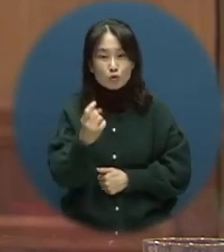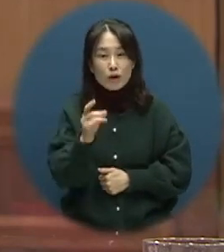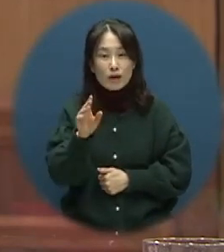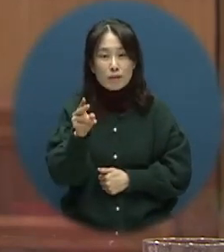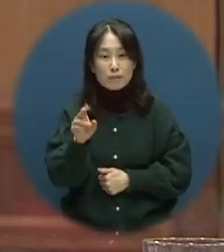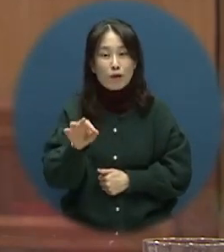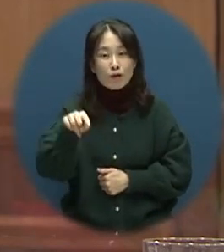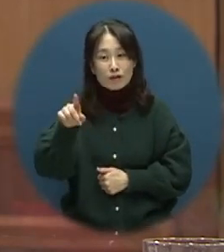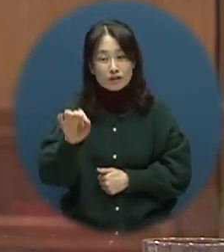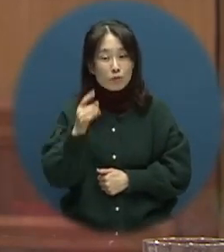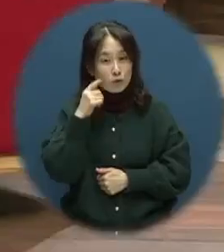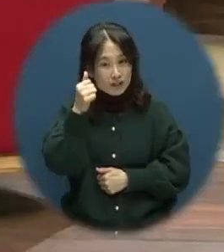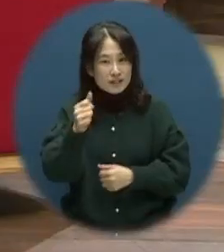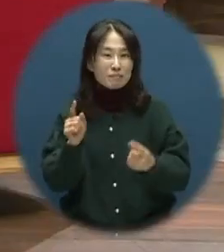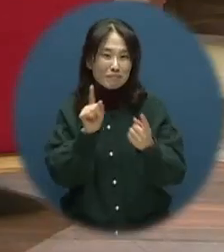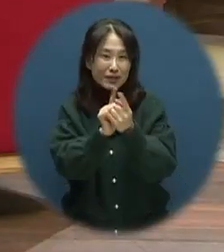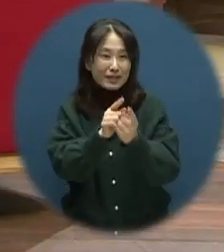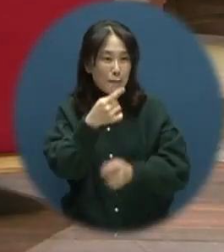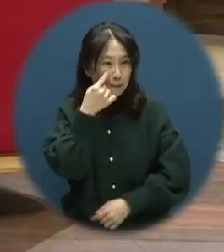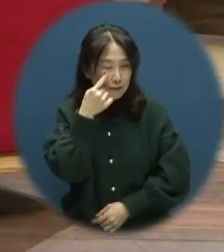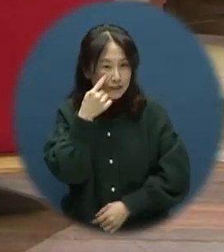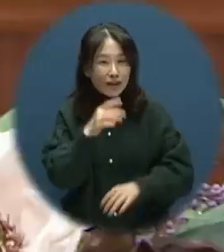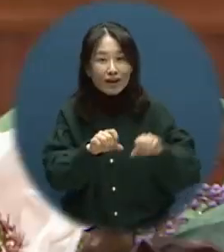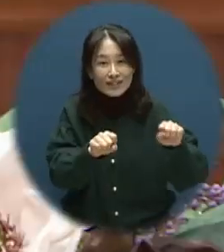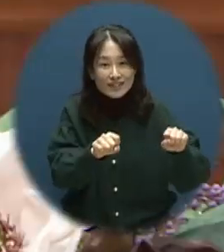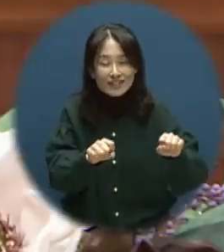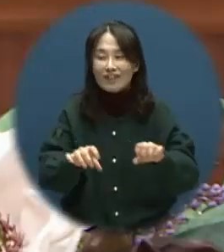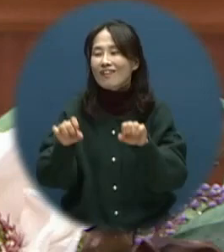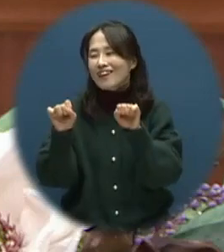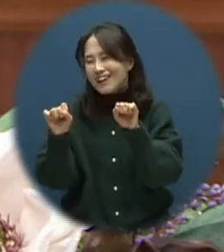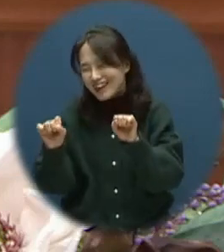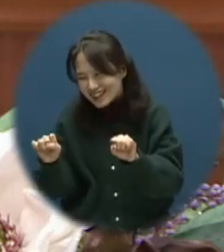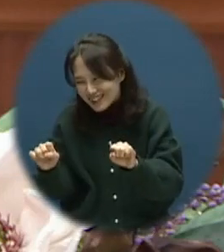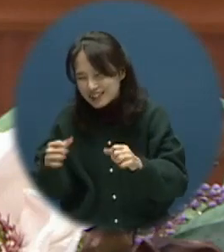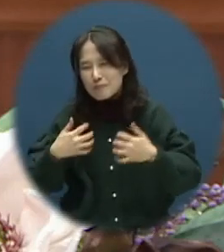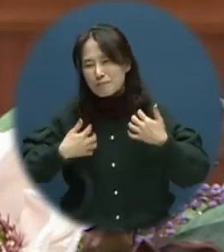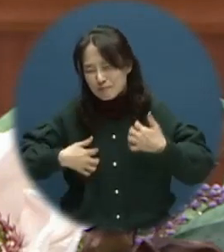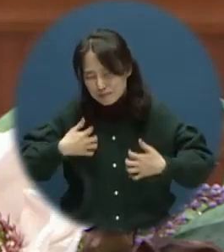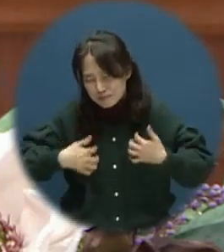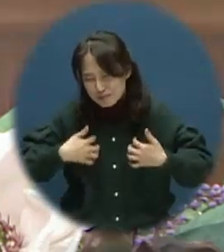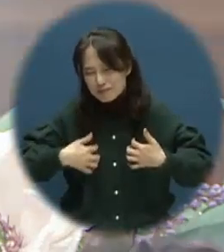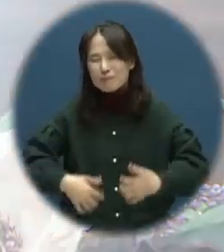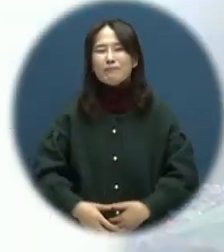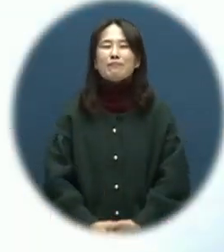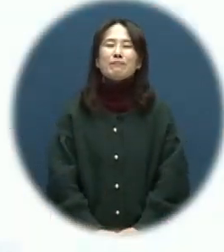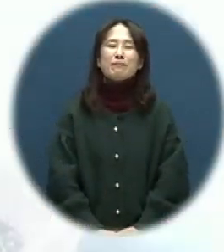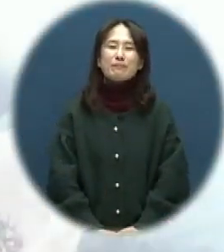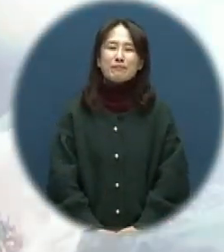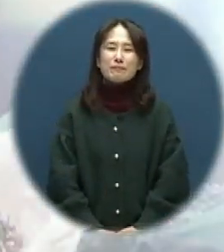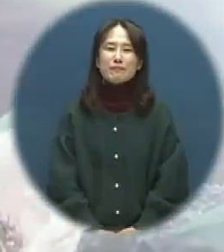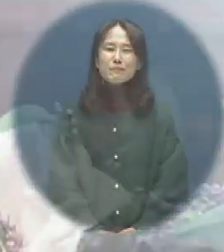최병성 목사님을 오늘 함께 만나겠습니다. 어서 오십시오. 안녕하세요. 반갑습니다. 네.